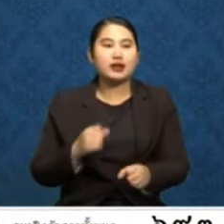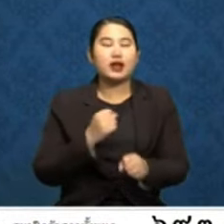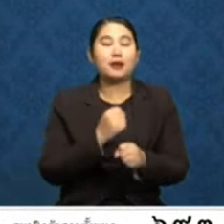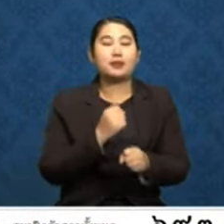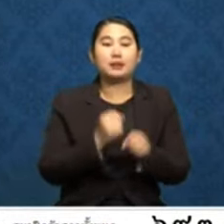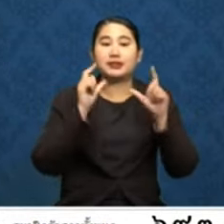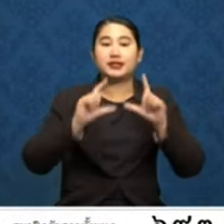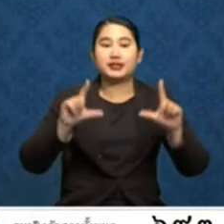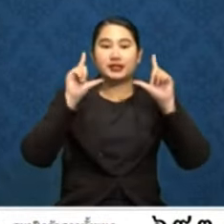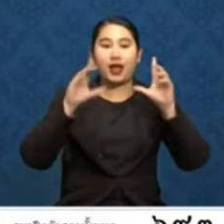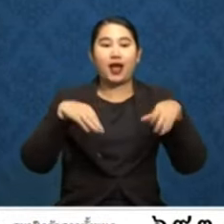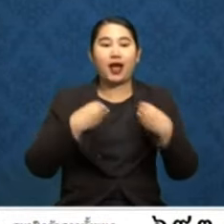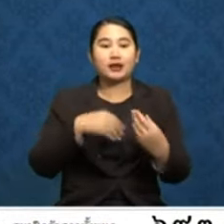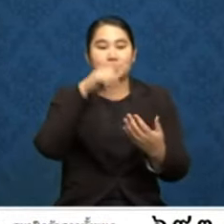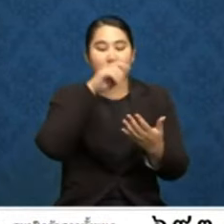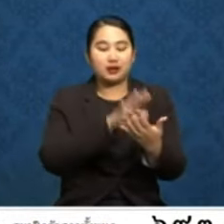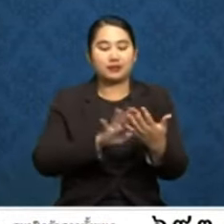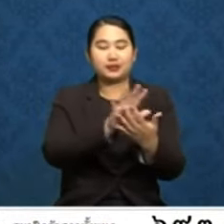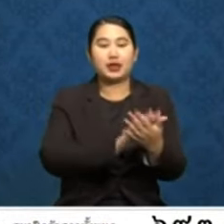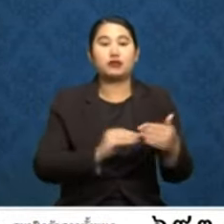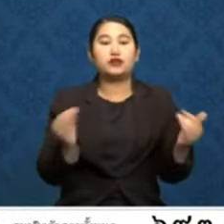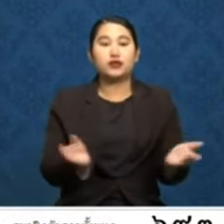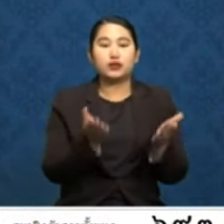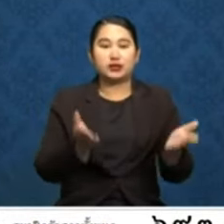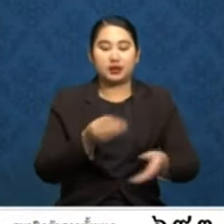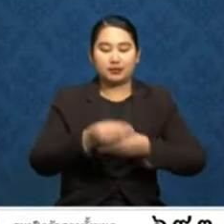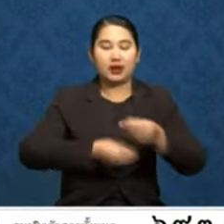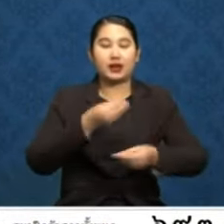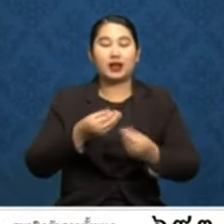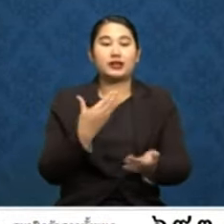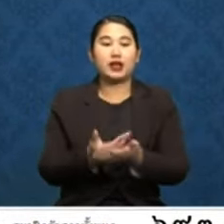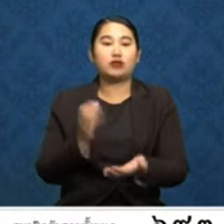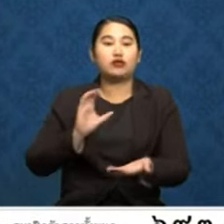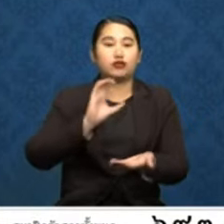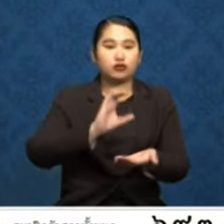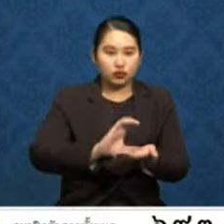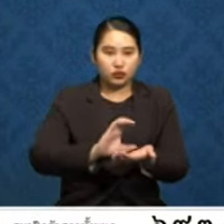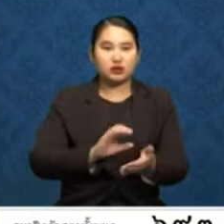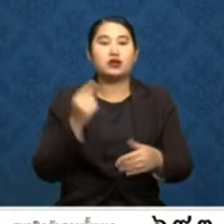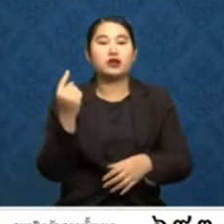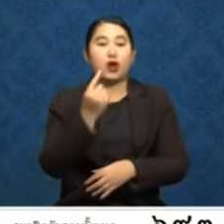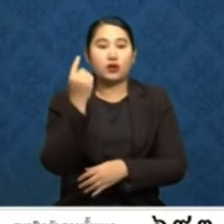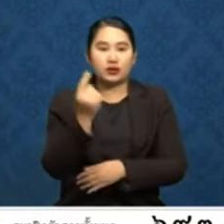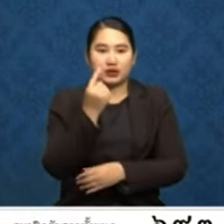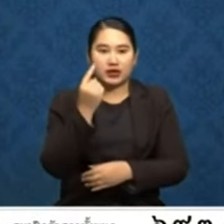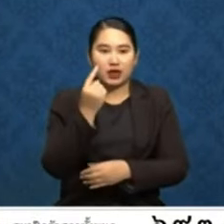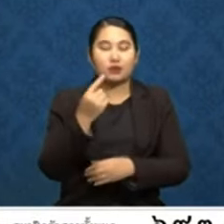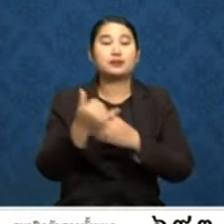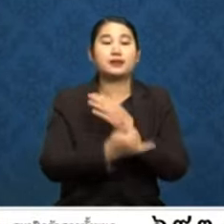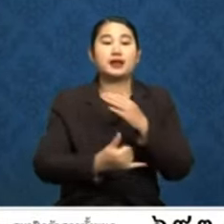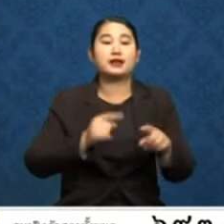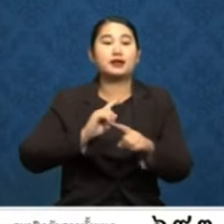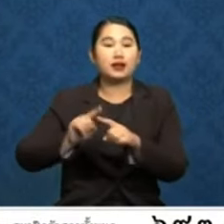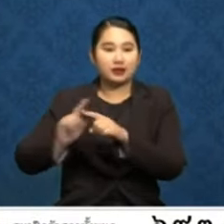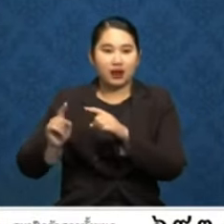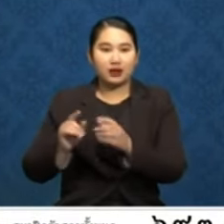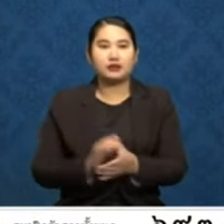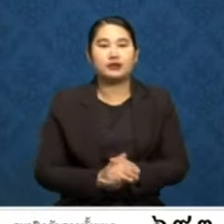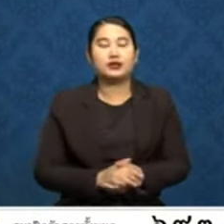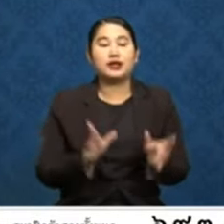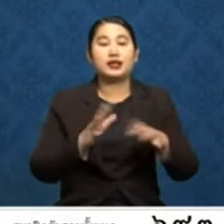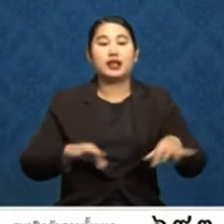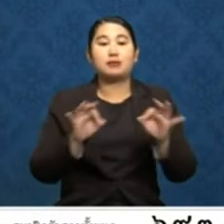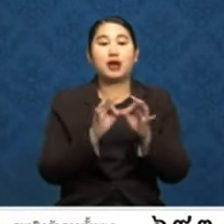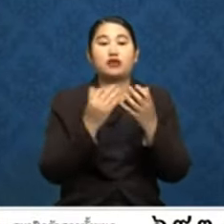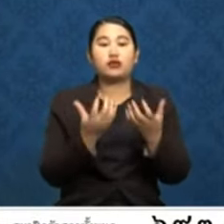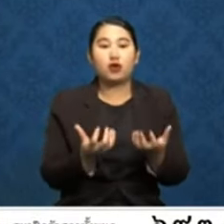วเวอร์เพื่อส่งเสริมการค้าการลงทุนและการท่องเที่ยวระหว่างกันโดยเฉพาะตลาดให